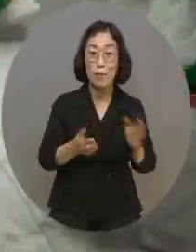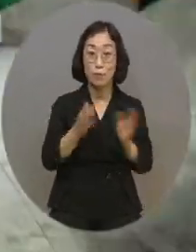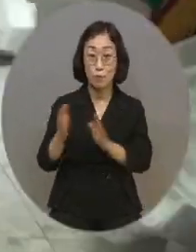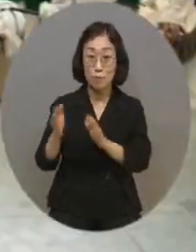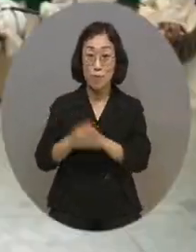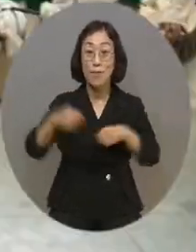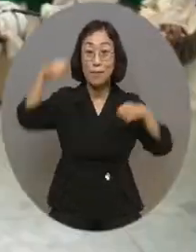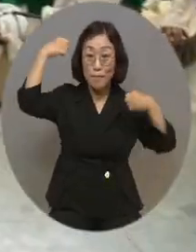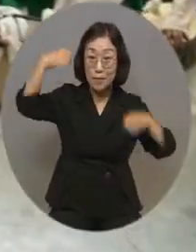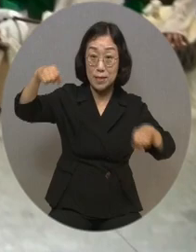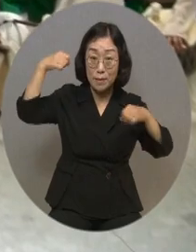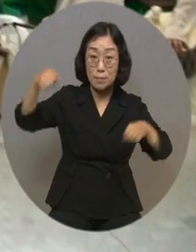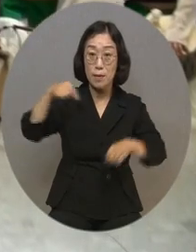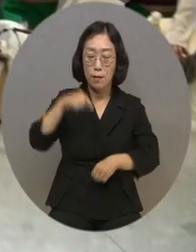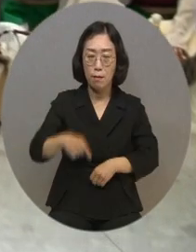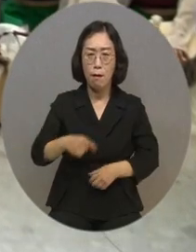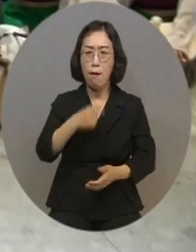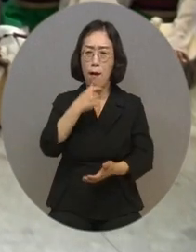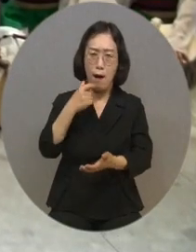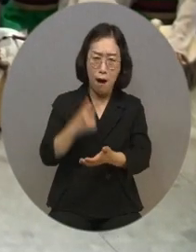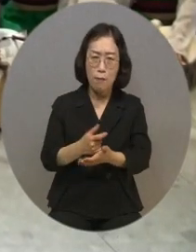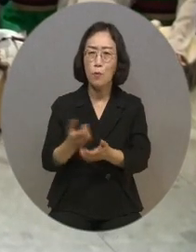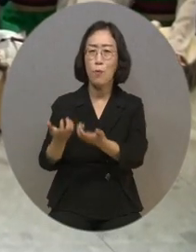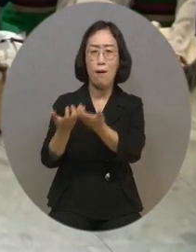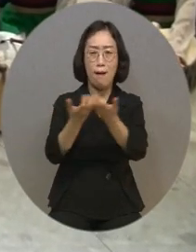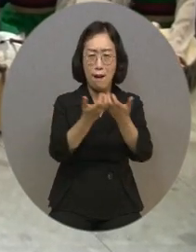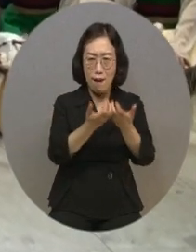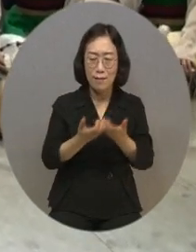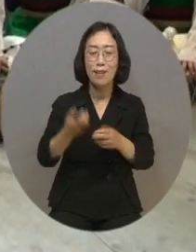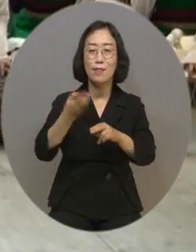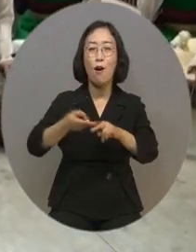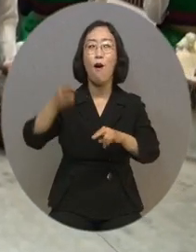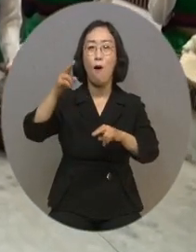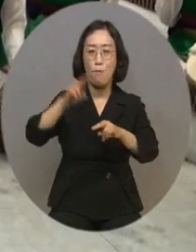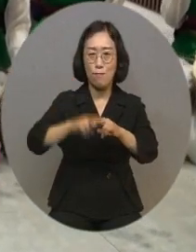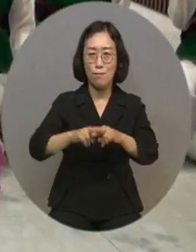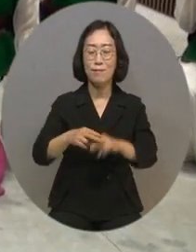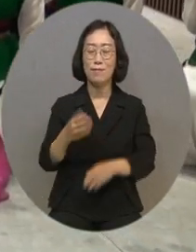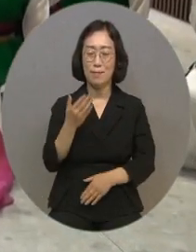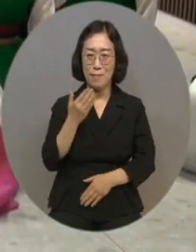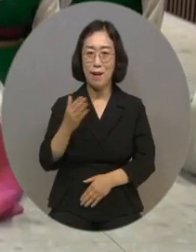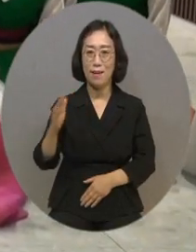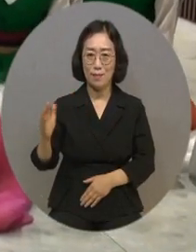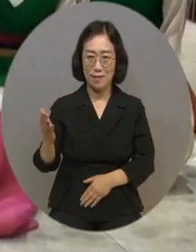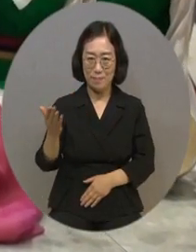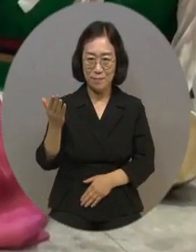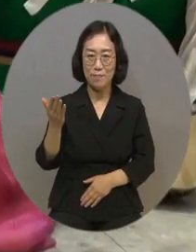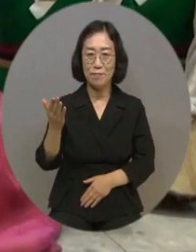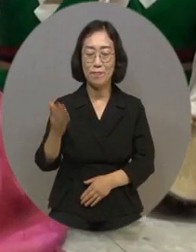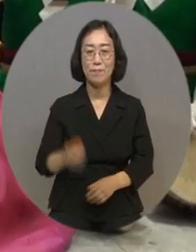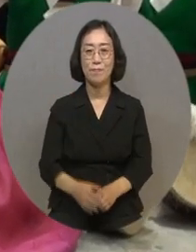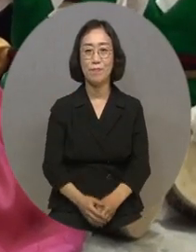작은 무대가 감동으로 가득한 선물이 되었습니다. 복지TV 경기방송 정우선입니다.